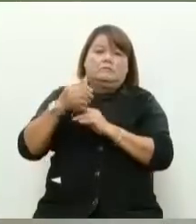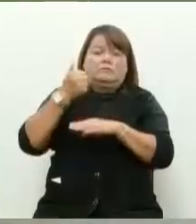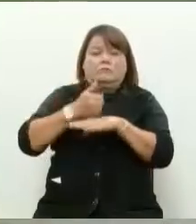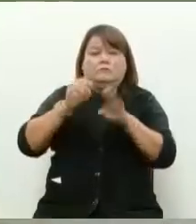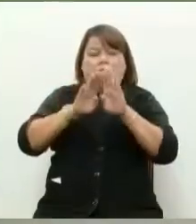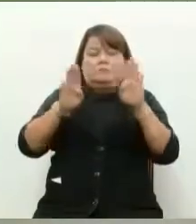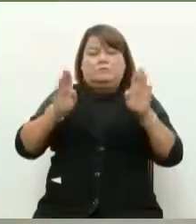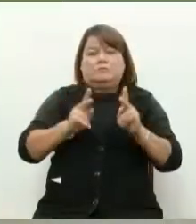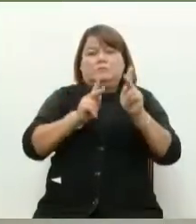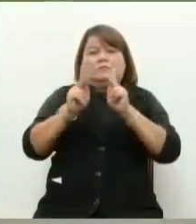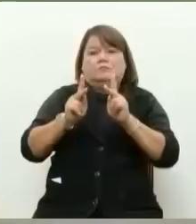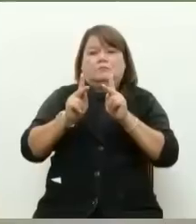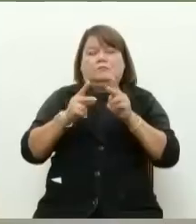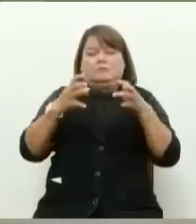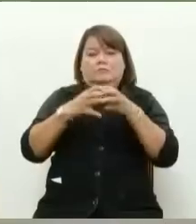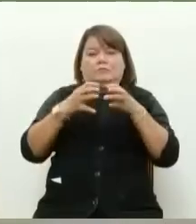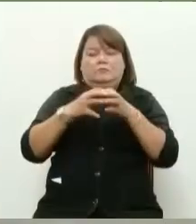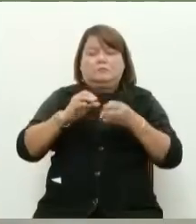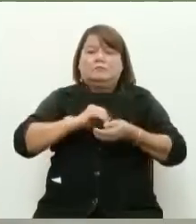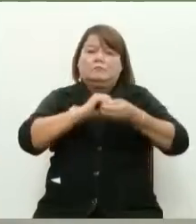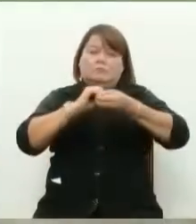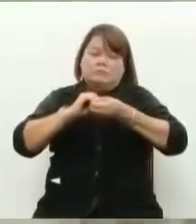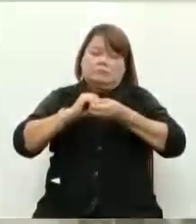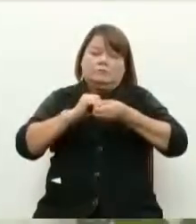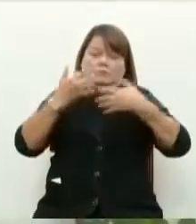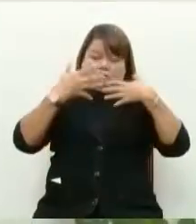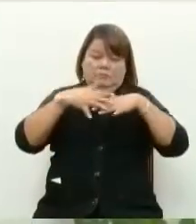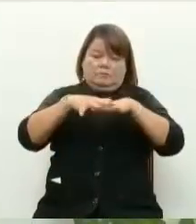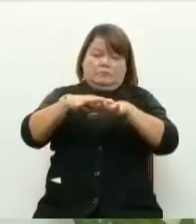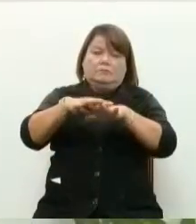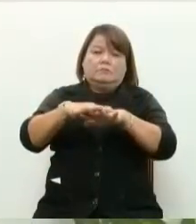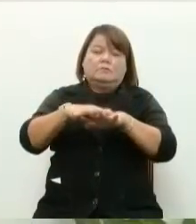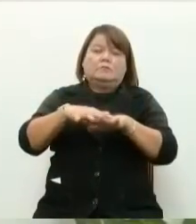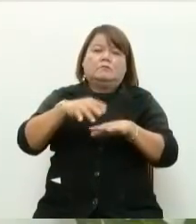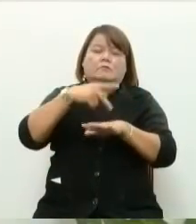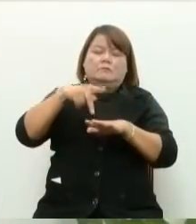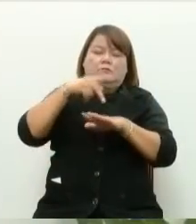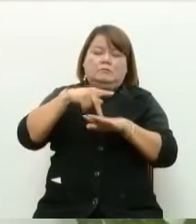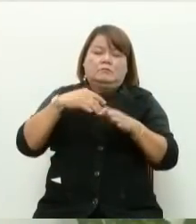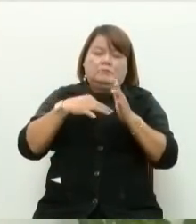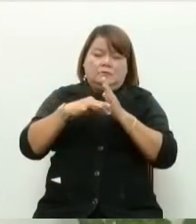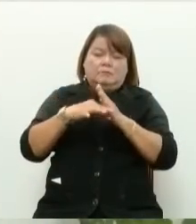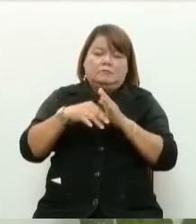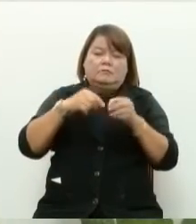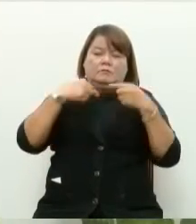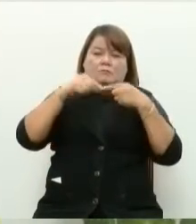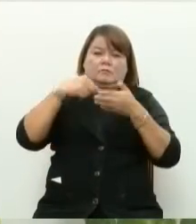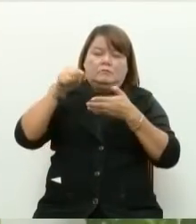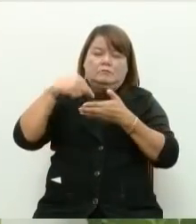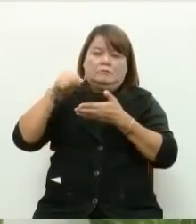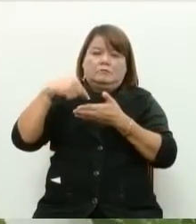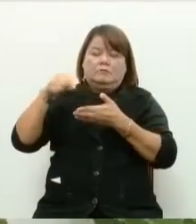ปิดกิจกรรมกลุ่มสัมพันธ์ประสานเครือข่ายเขตพื้นที่การศึกษาประจำเขตตรวจราชการที่